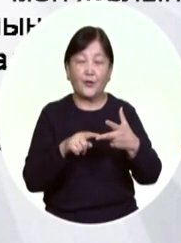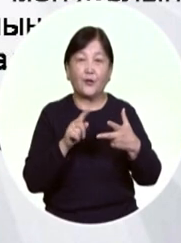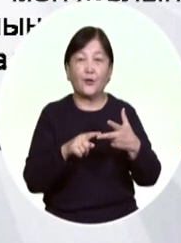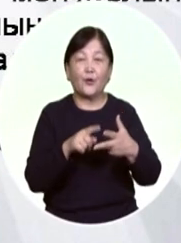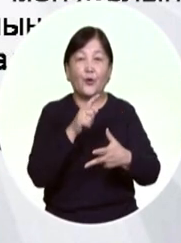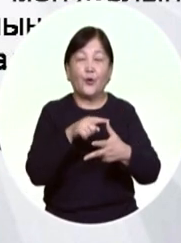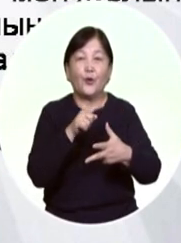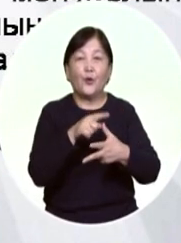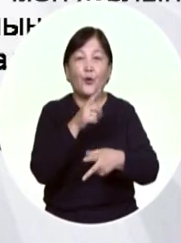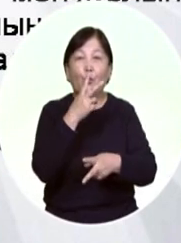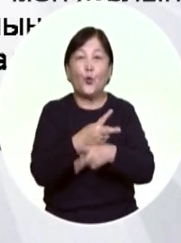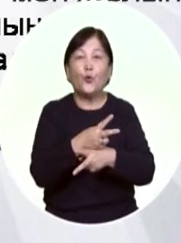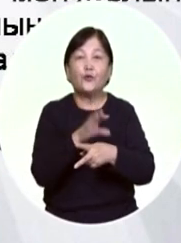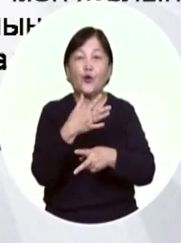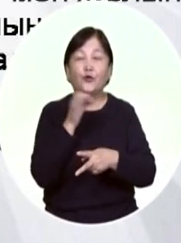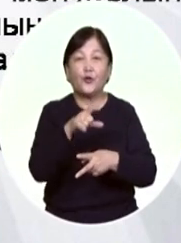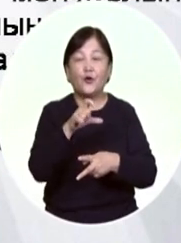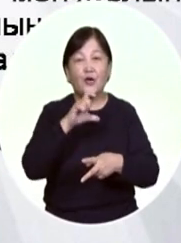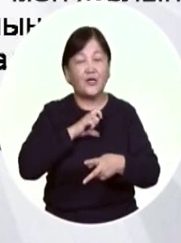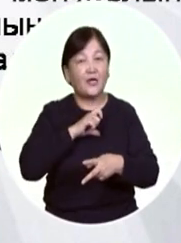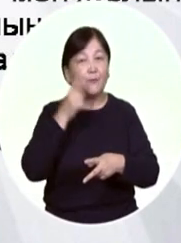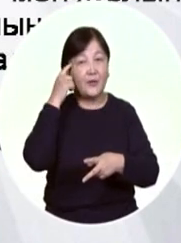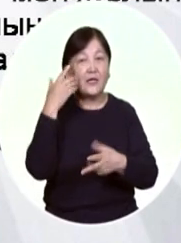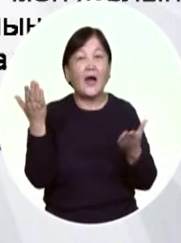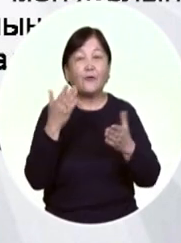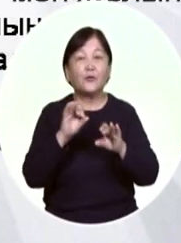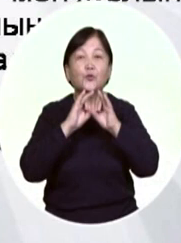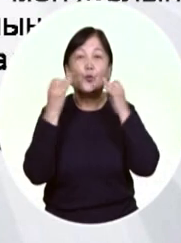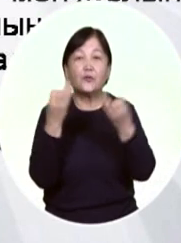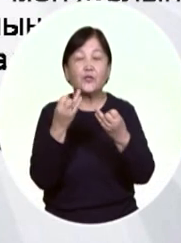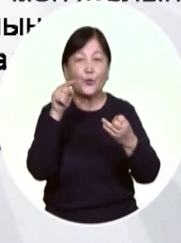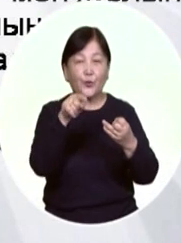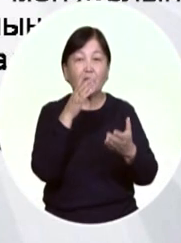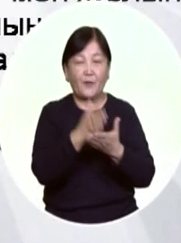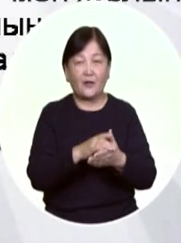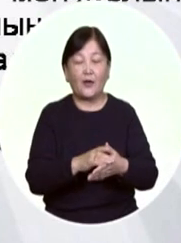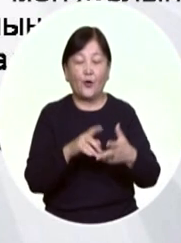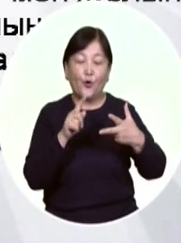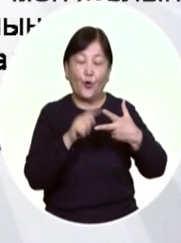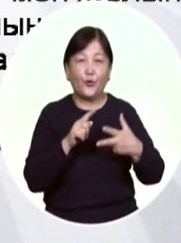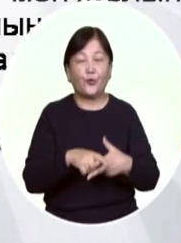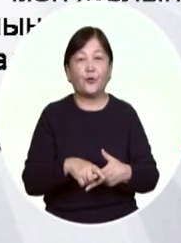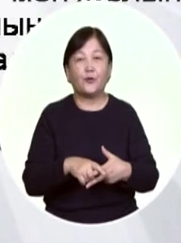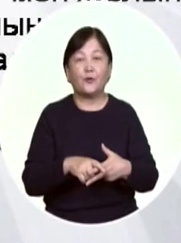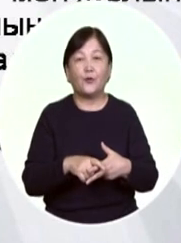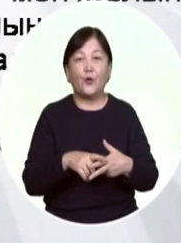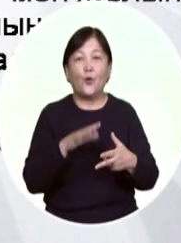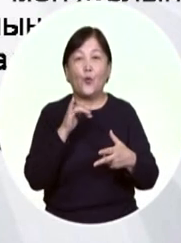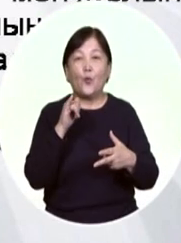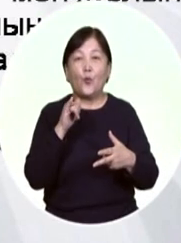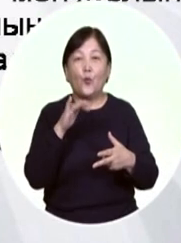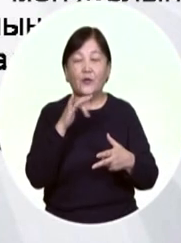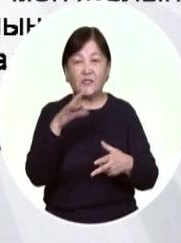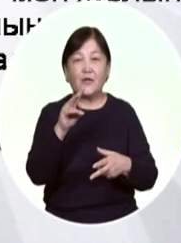эрх хаана хадгалагдаж байна? Улсын хуралд хадгалагдаж байхаар авсан бай. За тэр улсын бага хурал гэдэг нэр